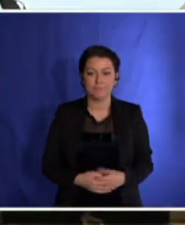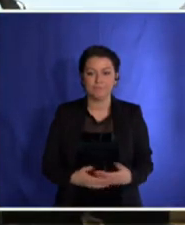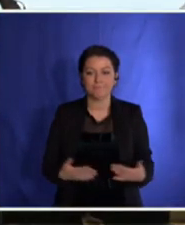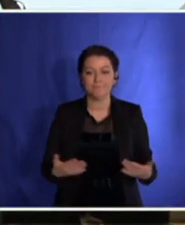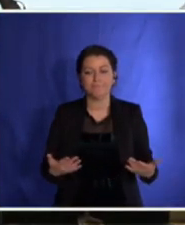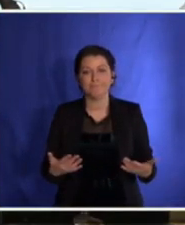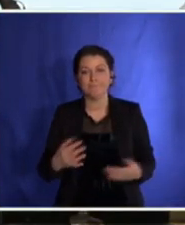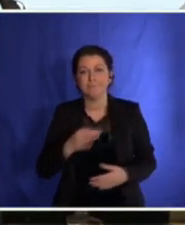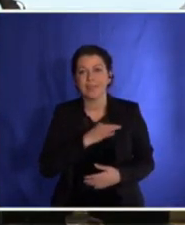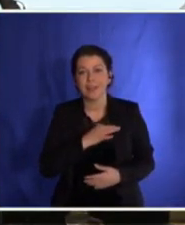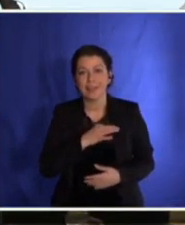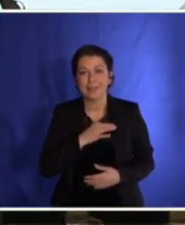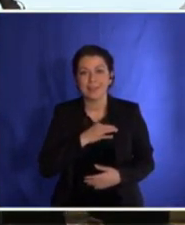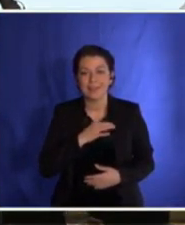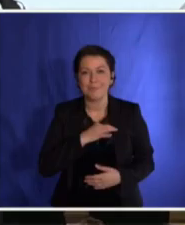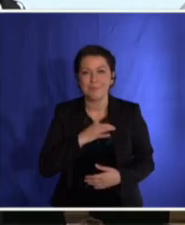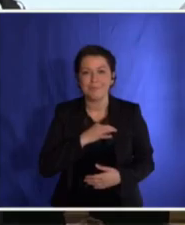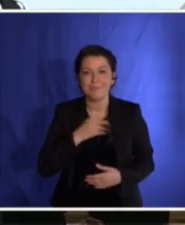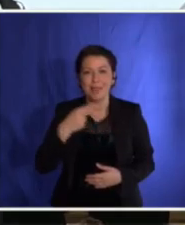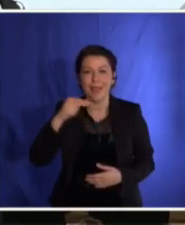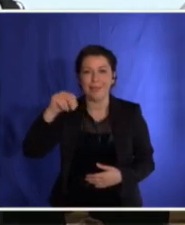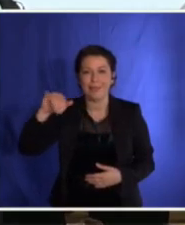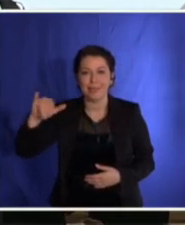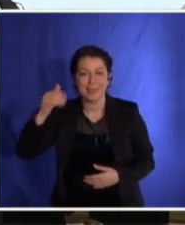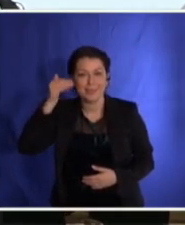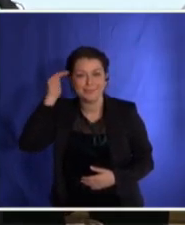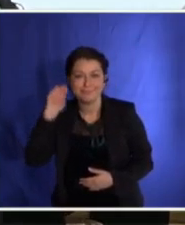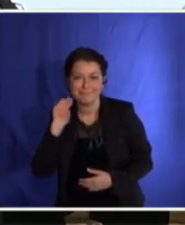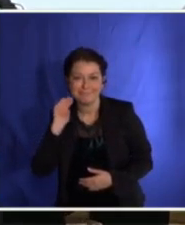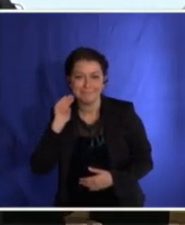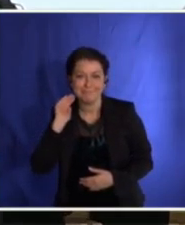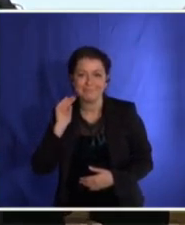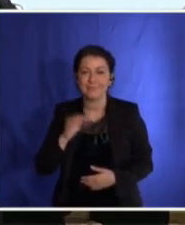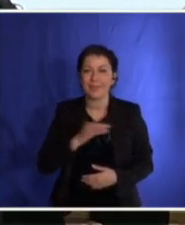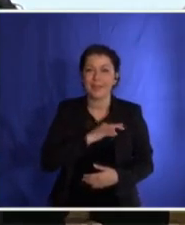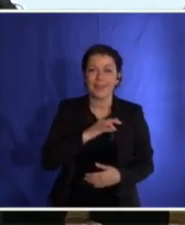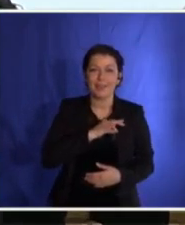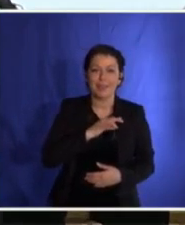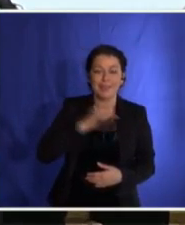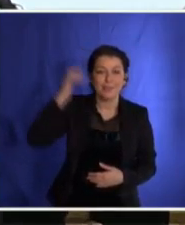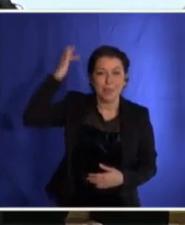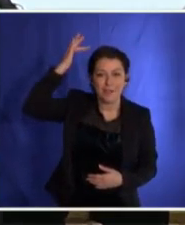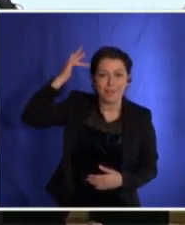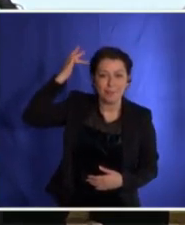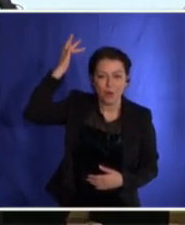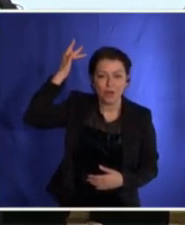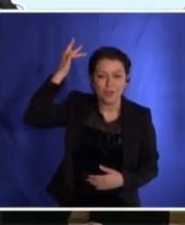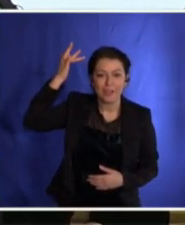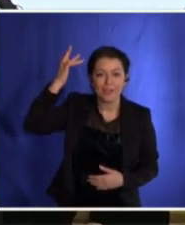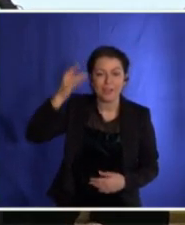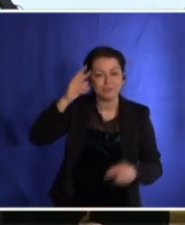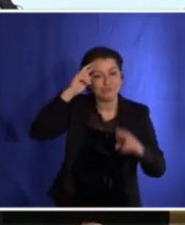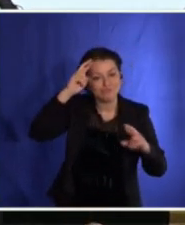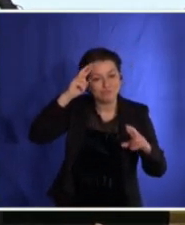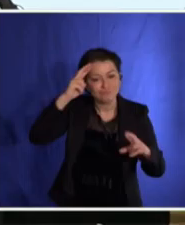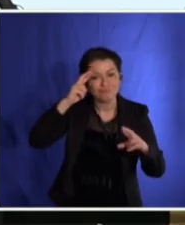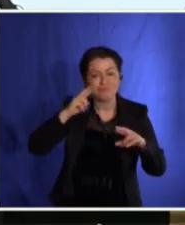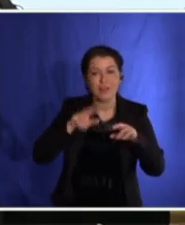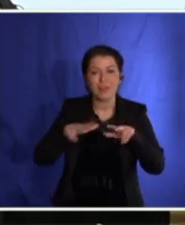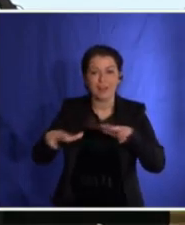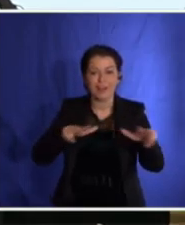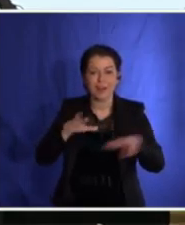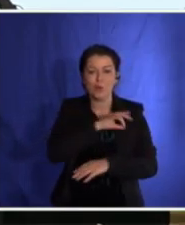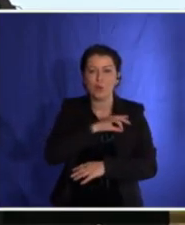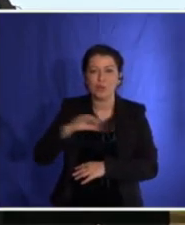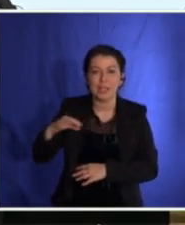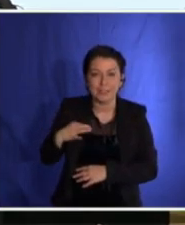Liebe Hanni, lieber Erwin Bröll, geschätzte Regierungskollegen, hoher